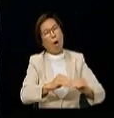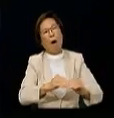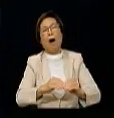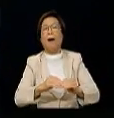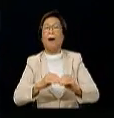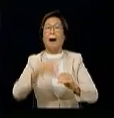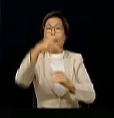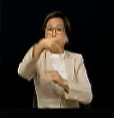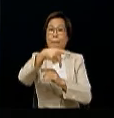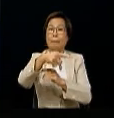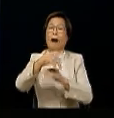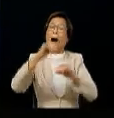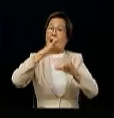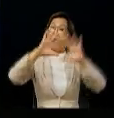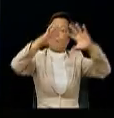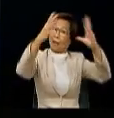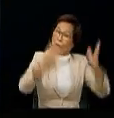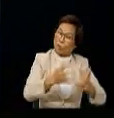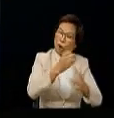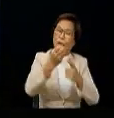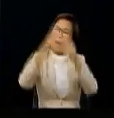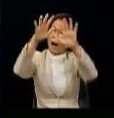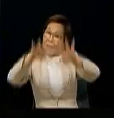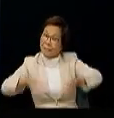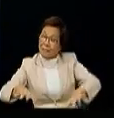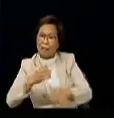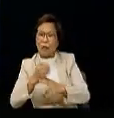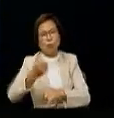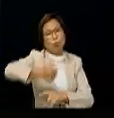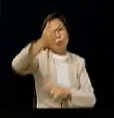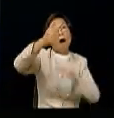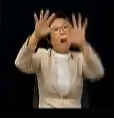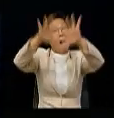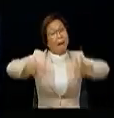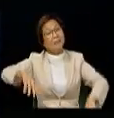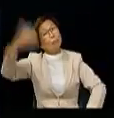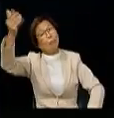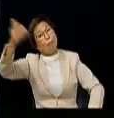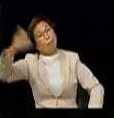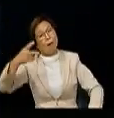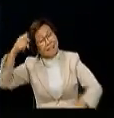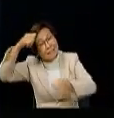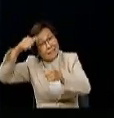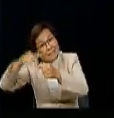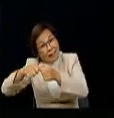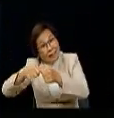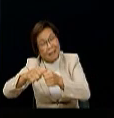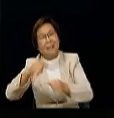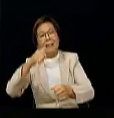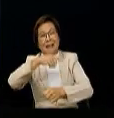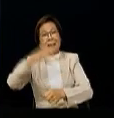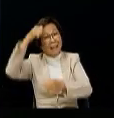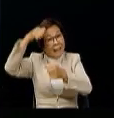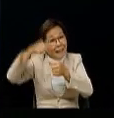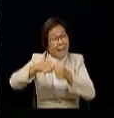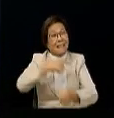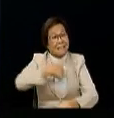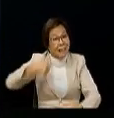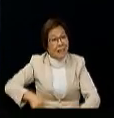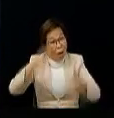kagembang sesama Dedi ASEAN atau terutamanya di Asean memilih Ingatkan karena supaya